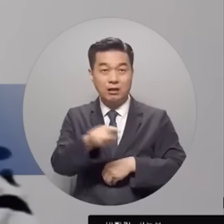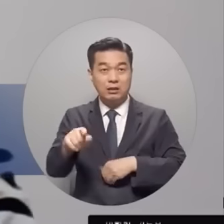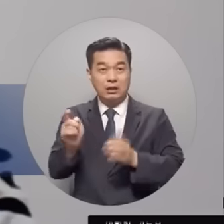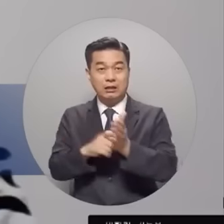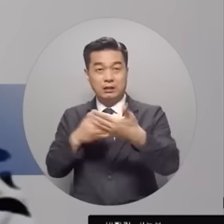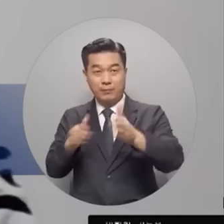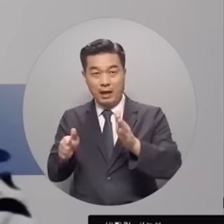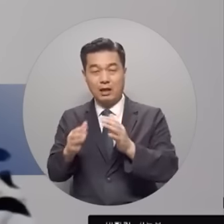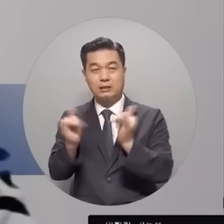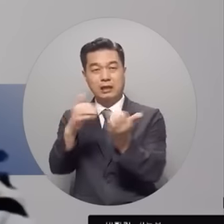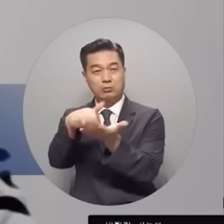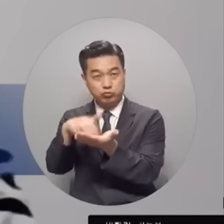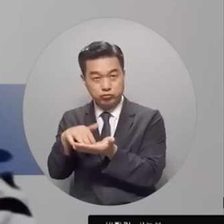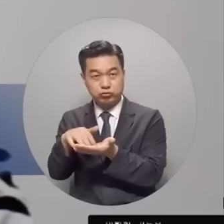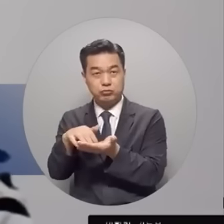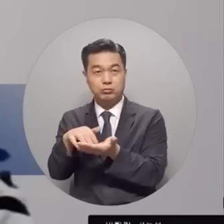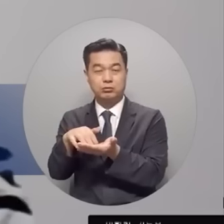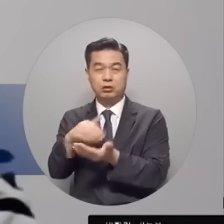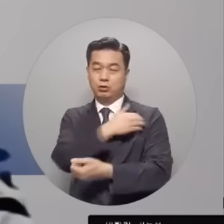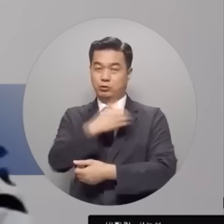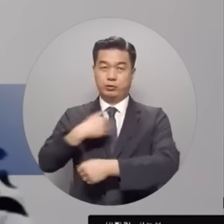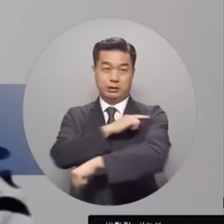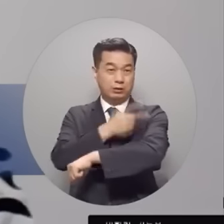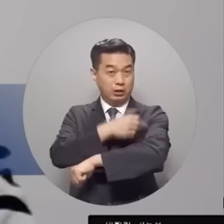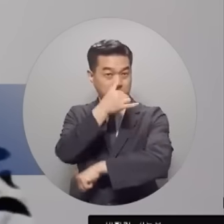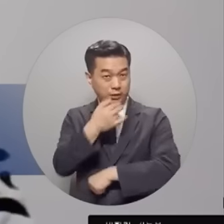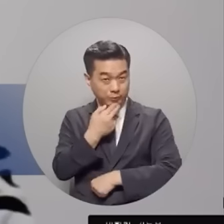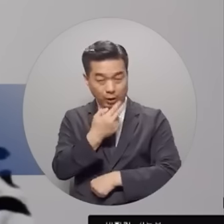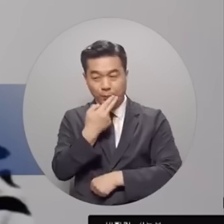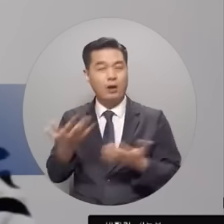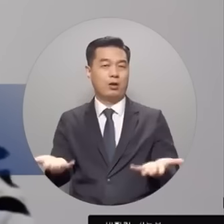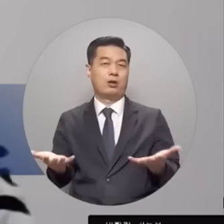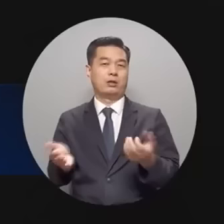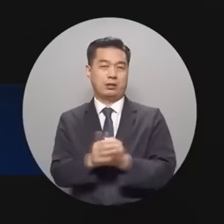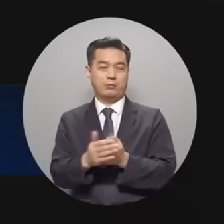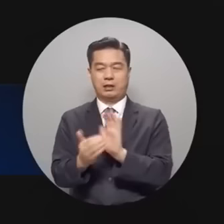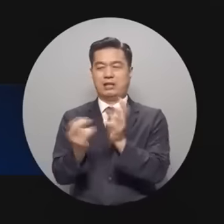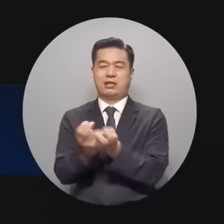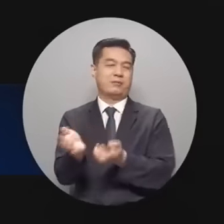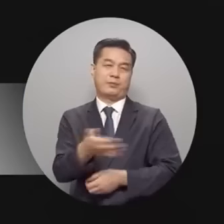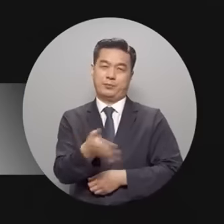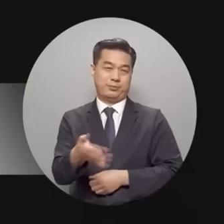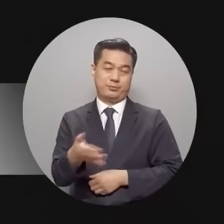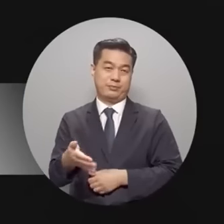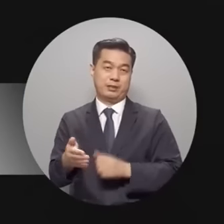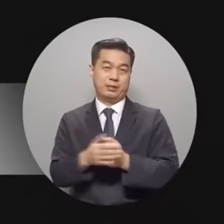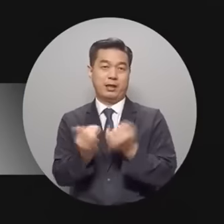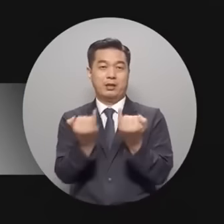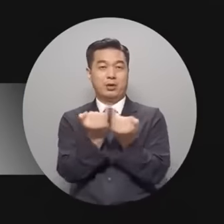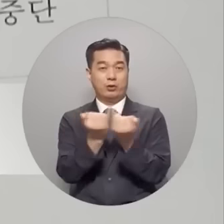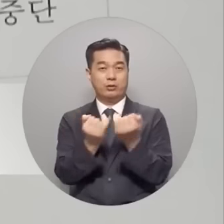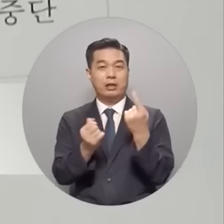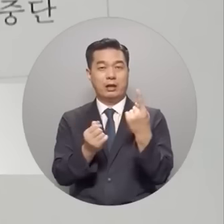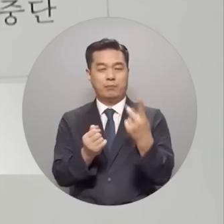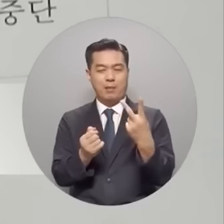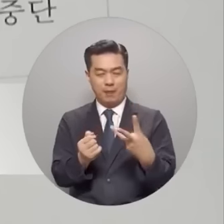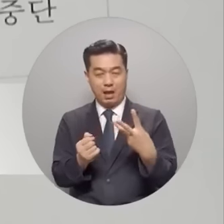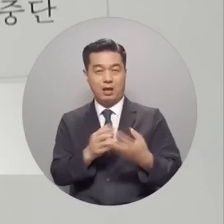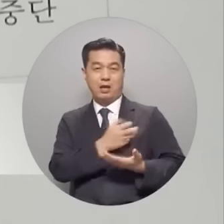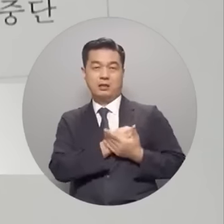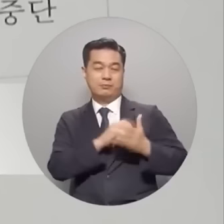자원, 수용 능력과 크게 뭐 상관없기 때문에 근본적인 대책은 아니라고. 결국 여성은 세 차례 더 심정지 상황을 겪으며